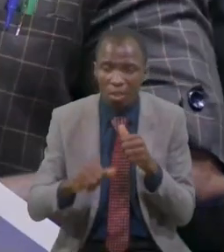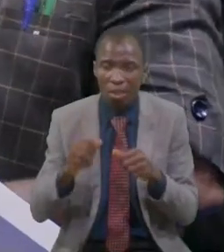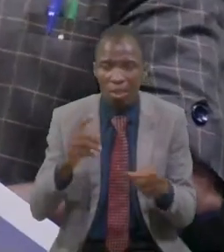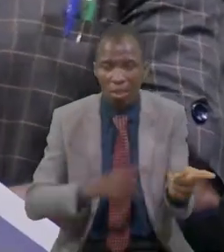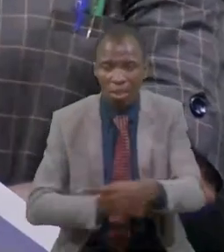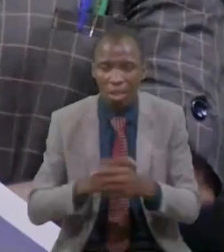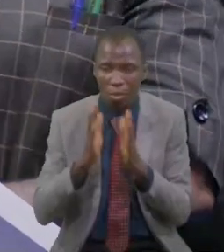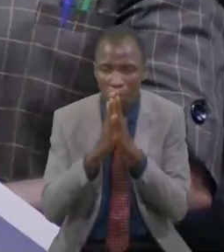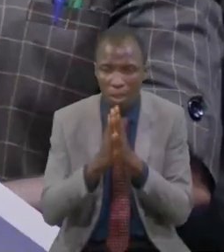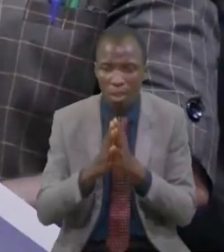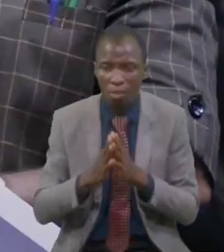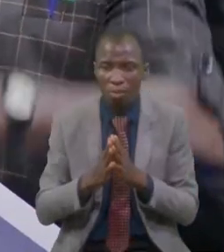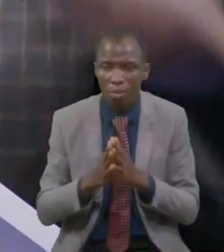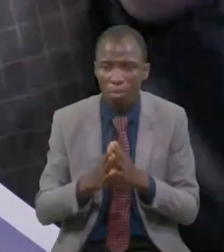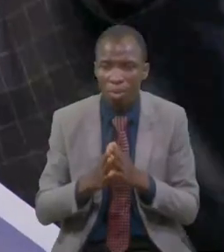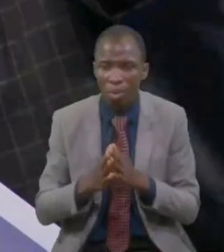nouveaux